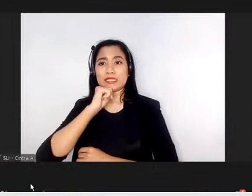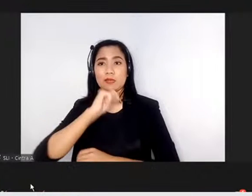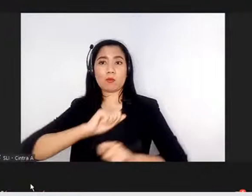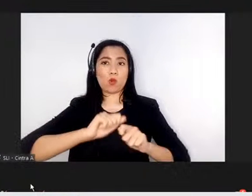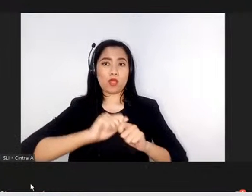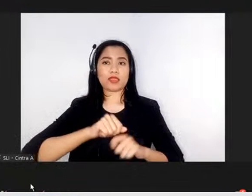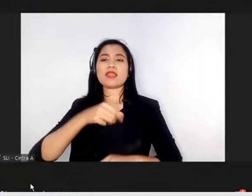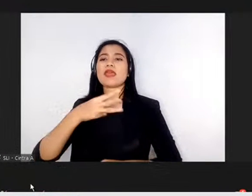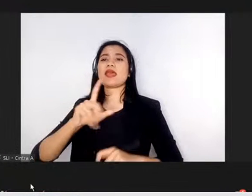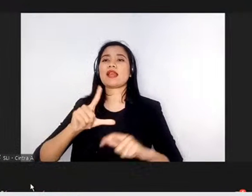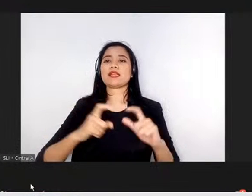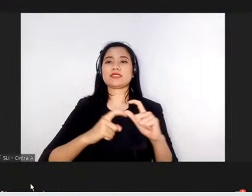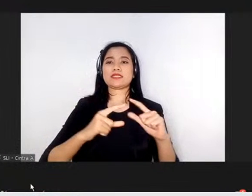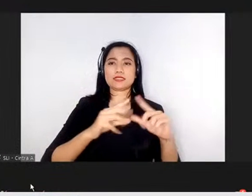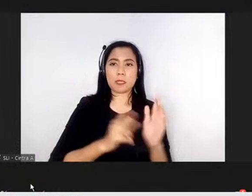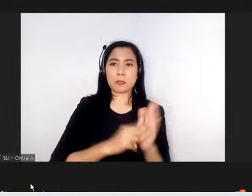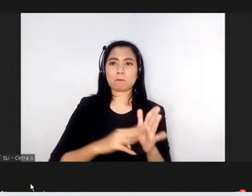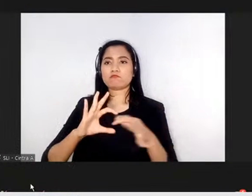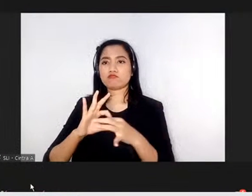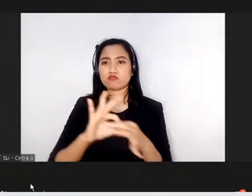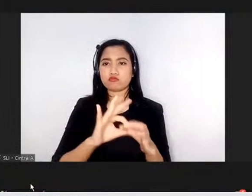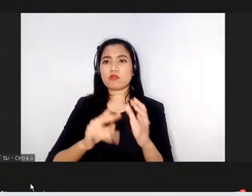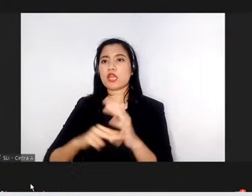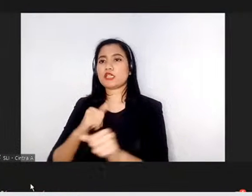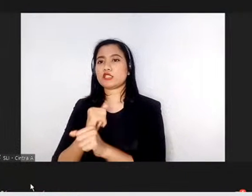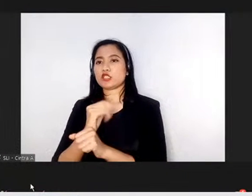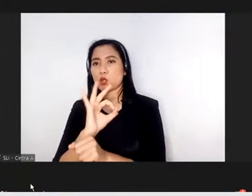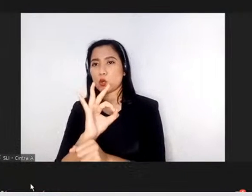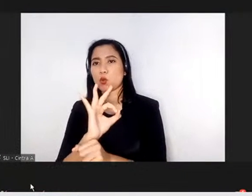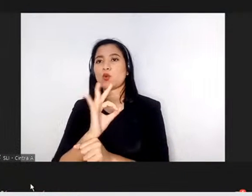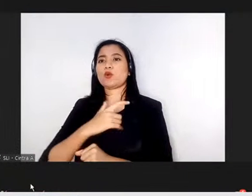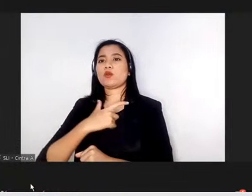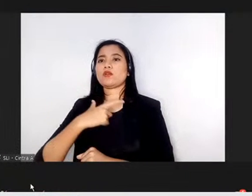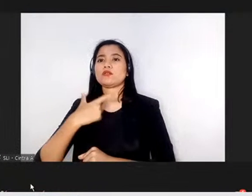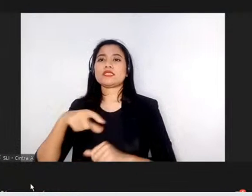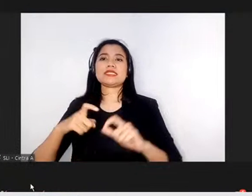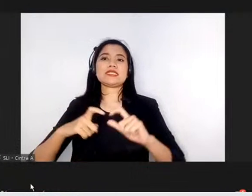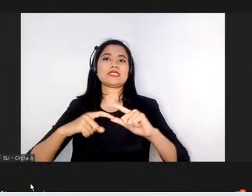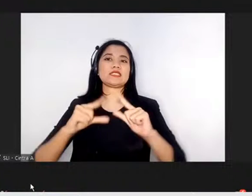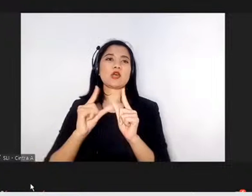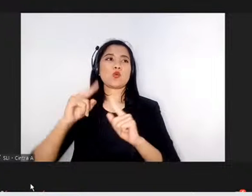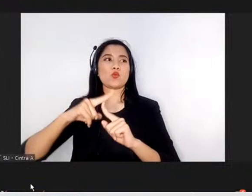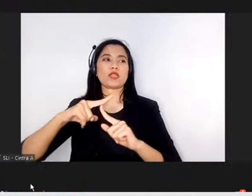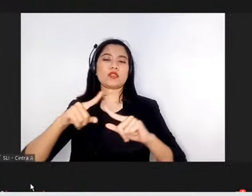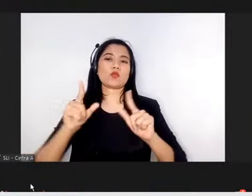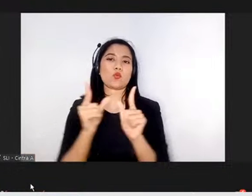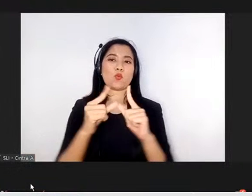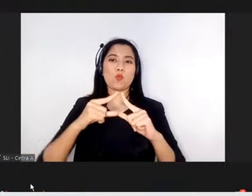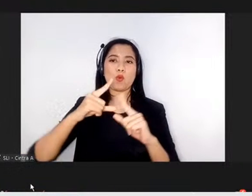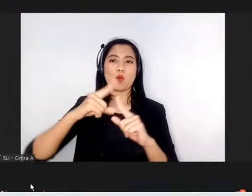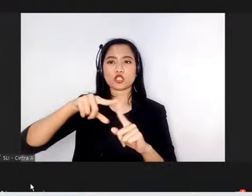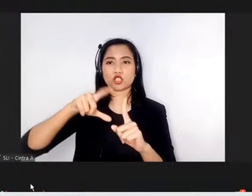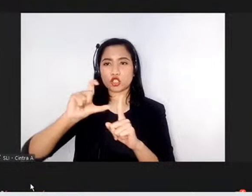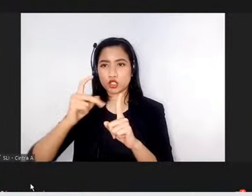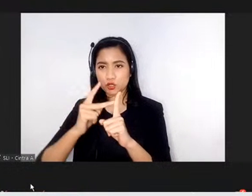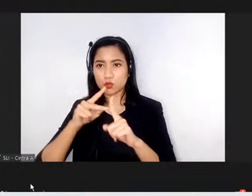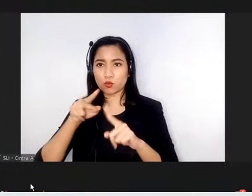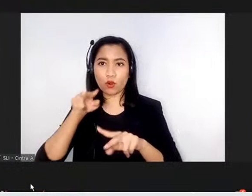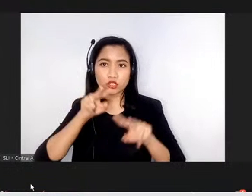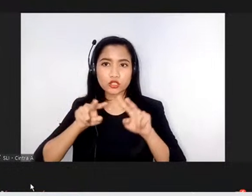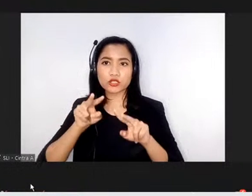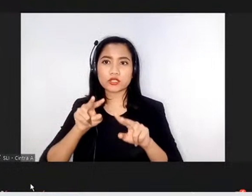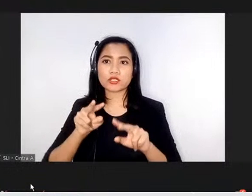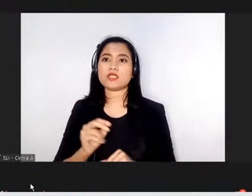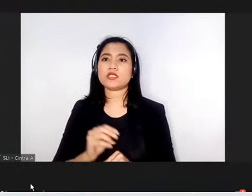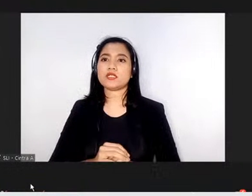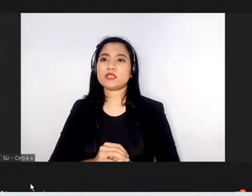Indonesian ngo Council Human Rights working group dan sat watch serta dengan dukungan dari cea Alliance icco cooperations